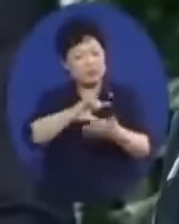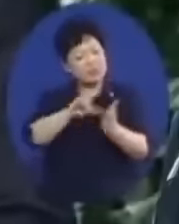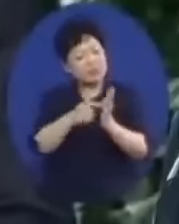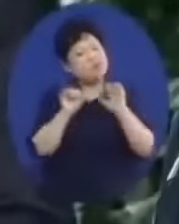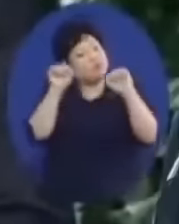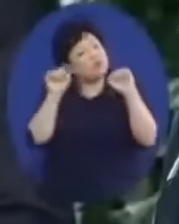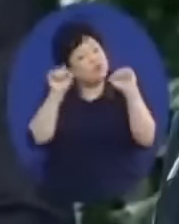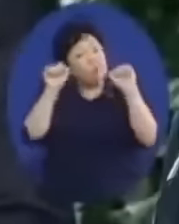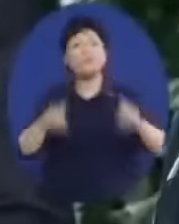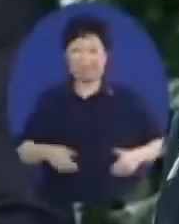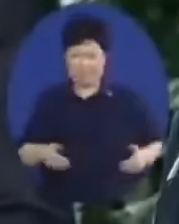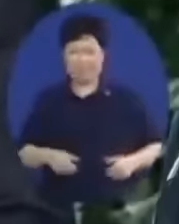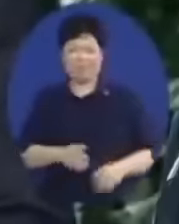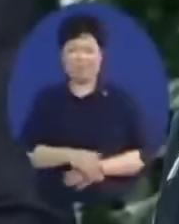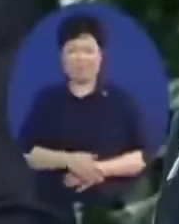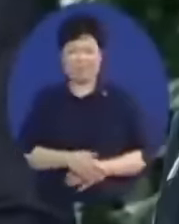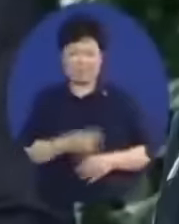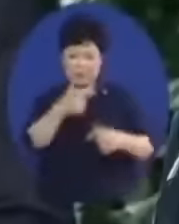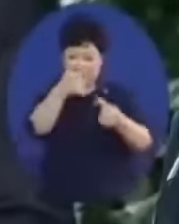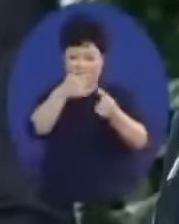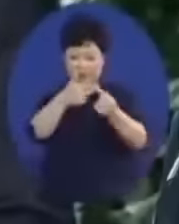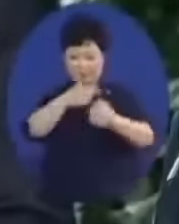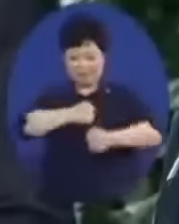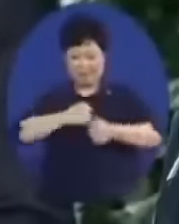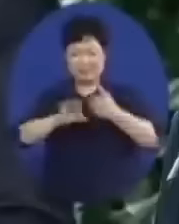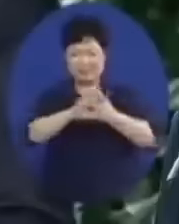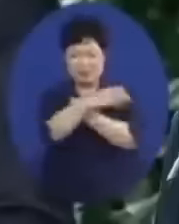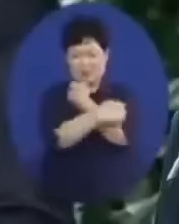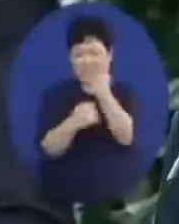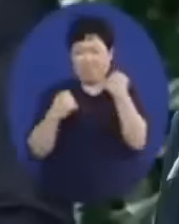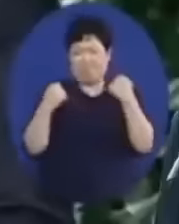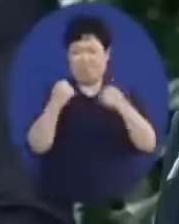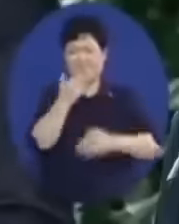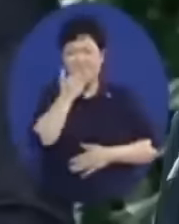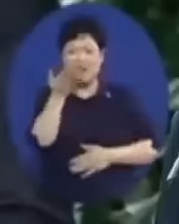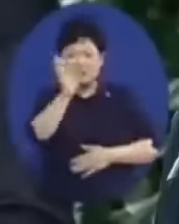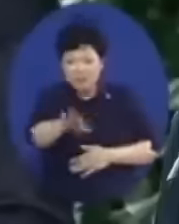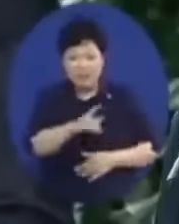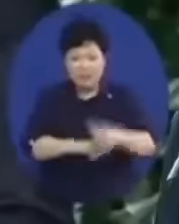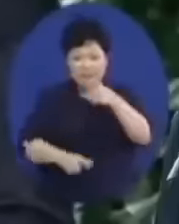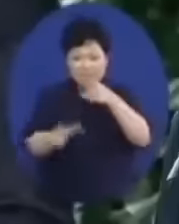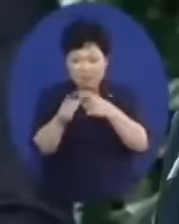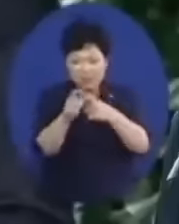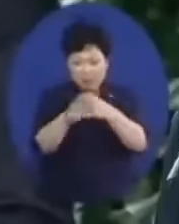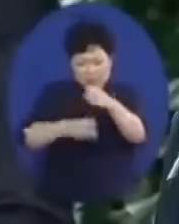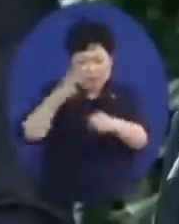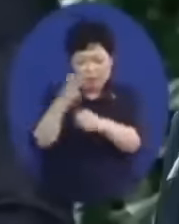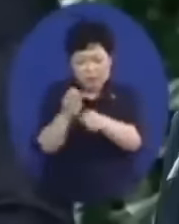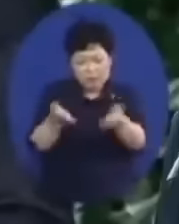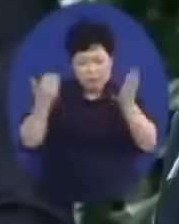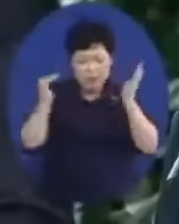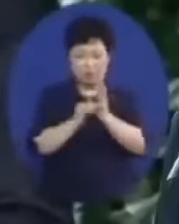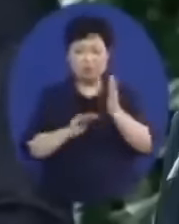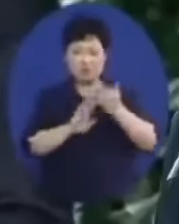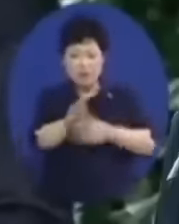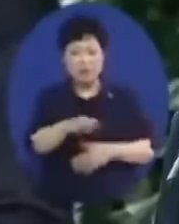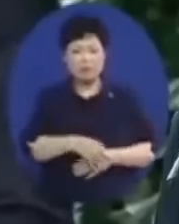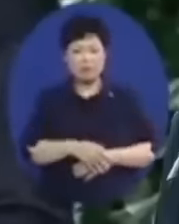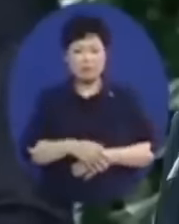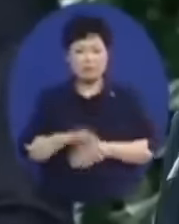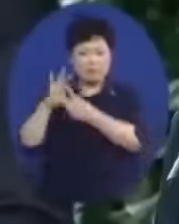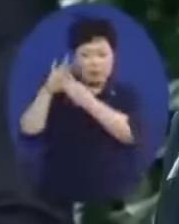할 것이라고 말하는 것입니다. 그렇게 하면 건강을 유지할 수 있다고 했는데 그런데 그 후 30년이 지나고 그런